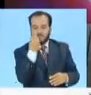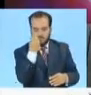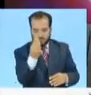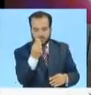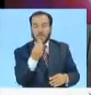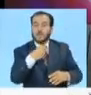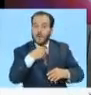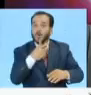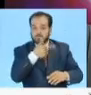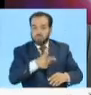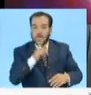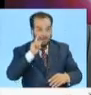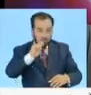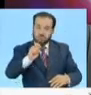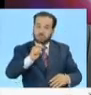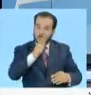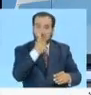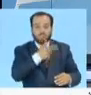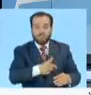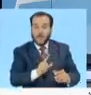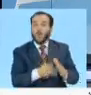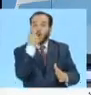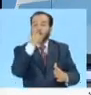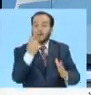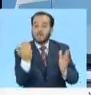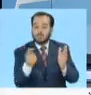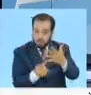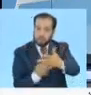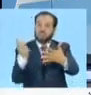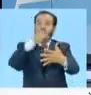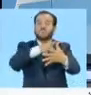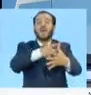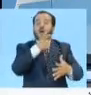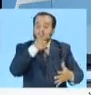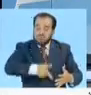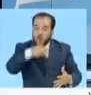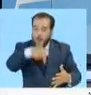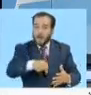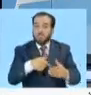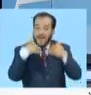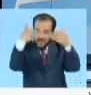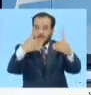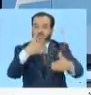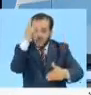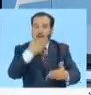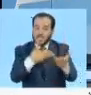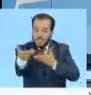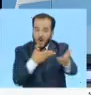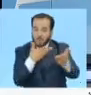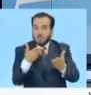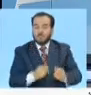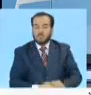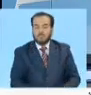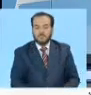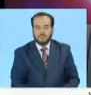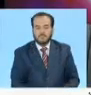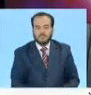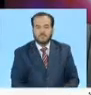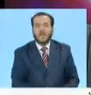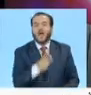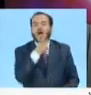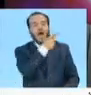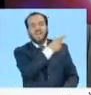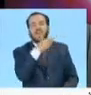ولكنه وعد بمواصلة ذلك، يعني هي خطوة أولى والإصلاح لن يتوقف، قالها اليوم.